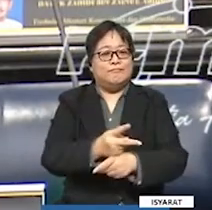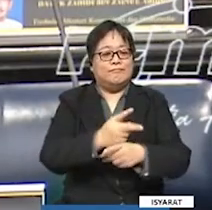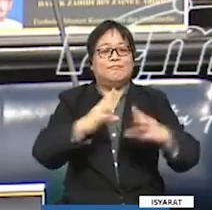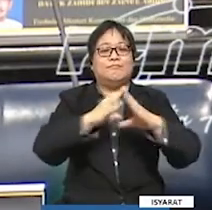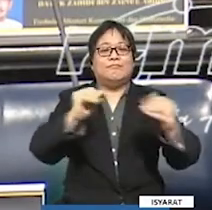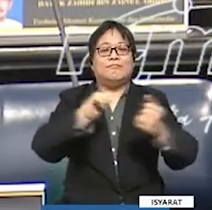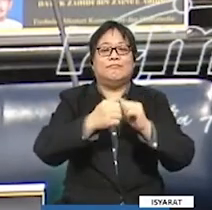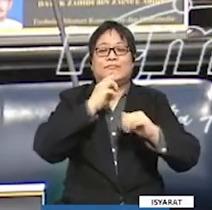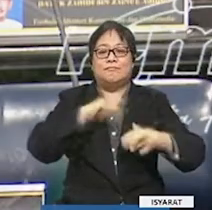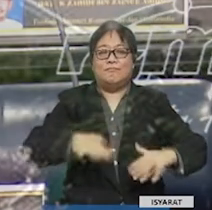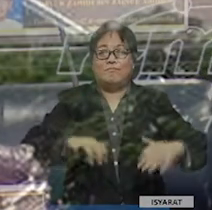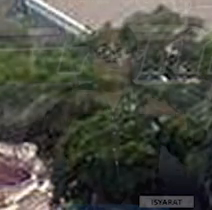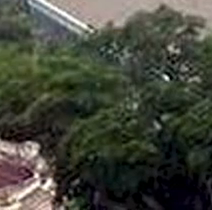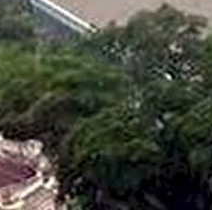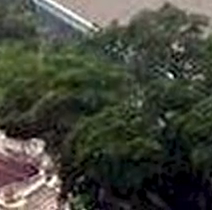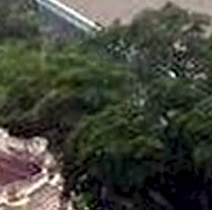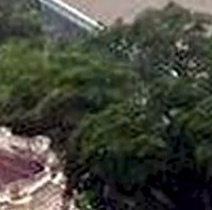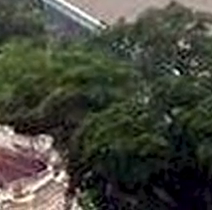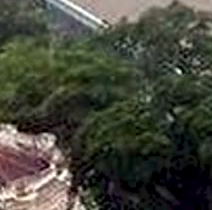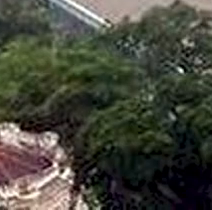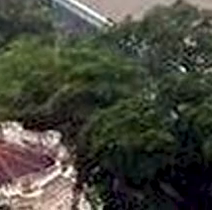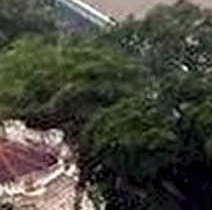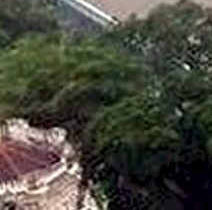masalah banjir di Kuala Lumpur sebanyak